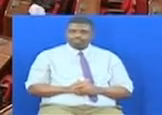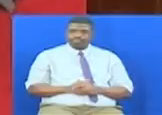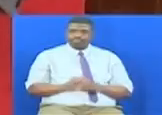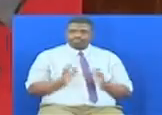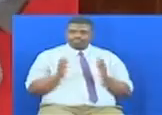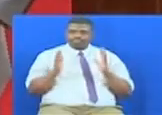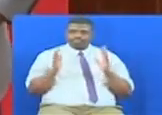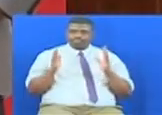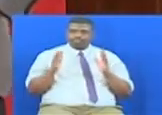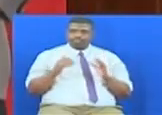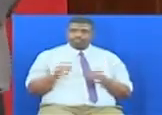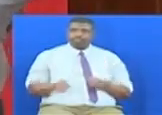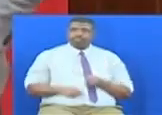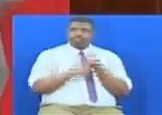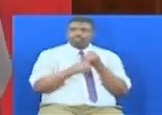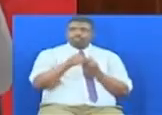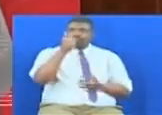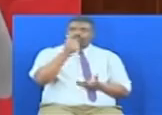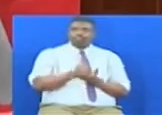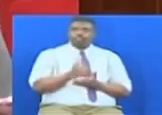Ninaunga mkono Azimio. Nashukuru sana.